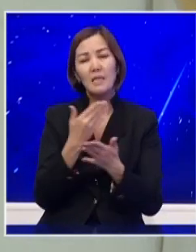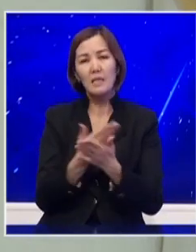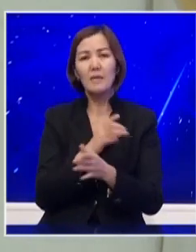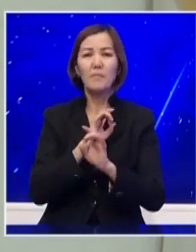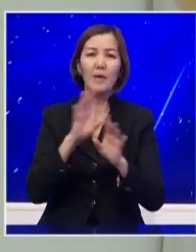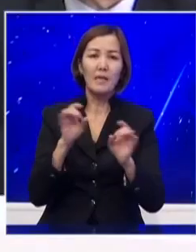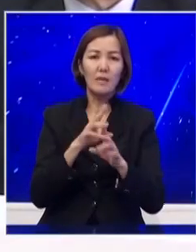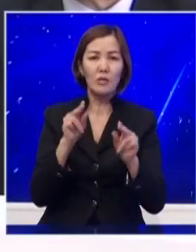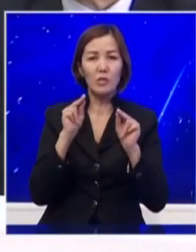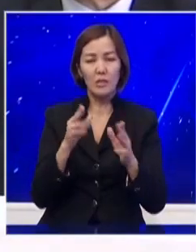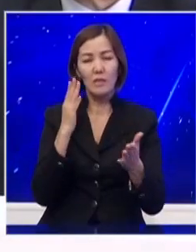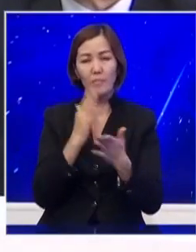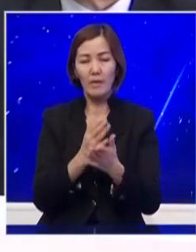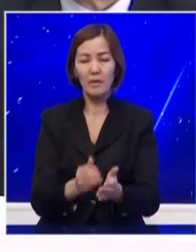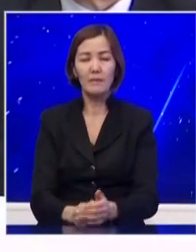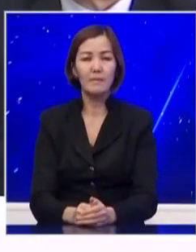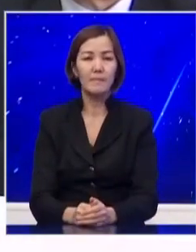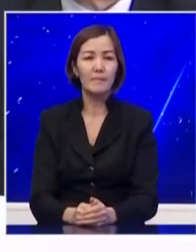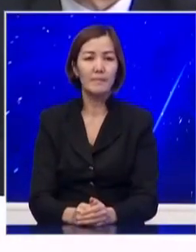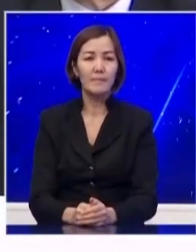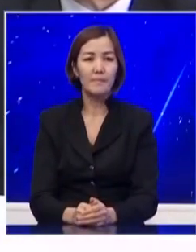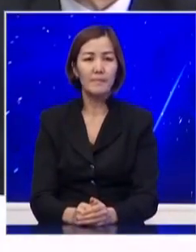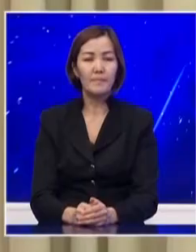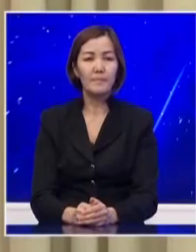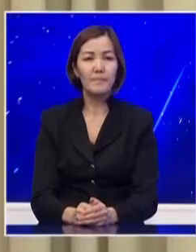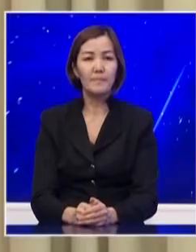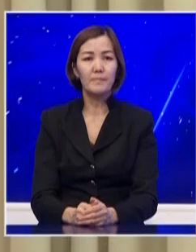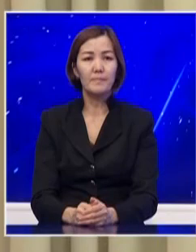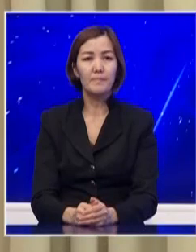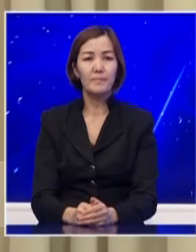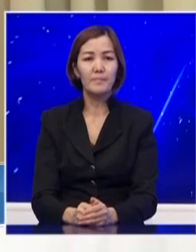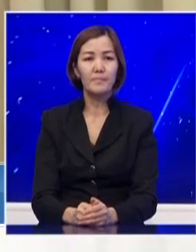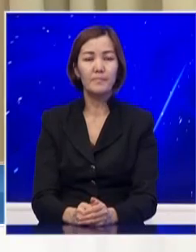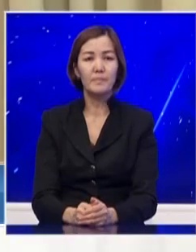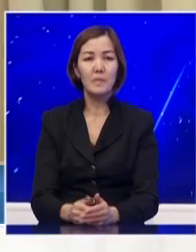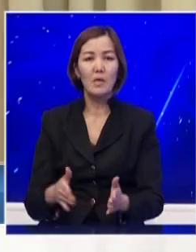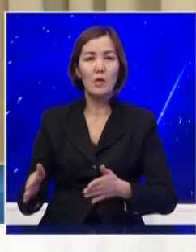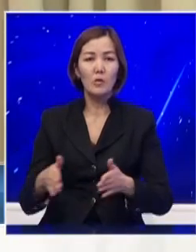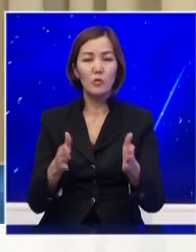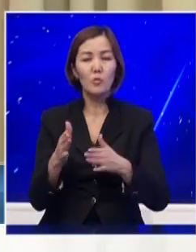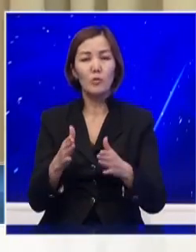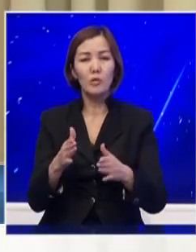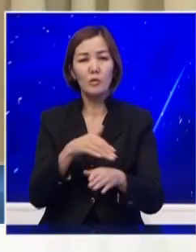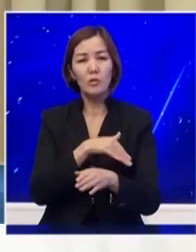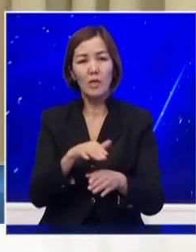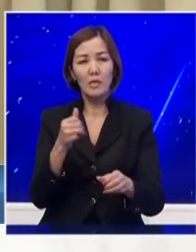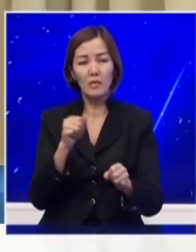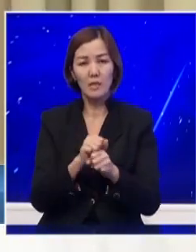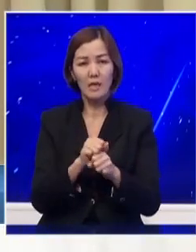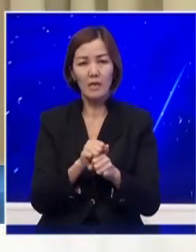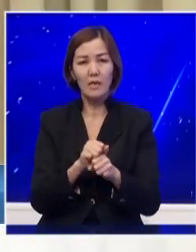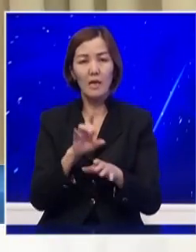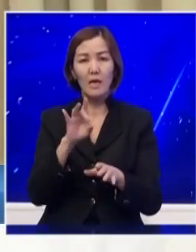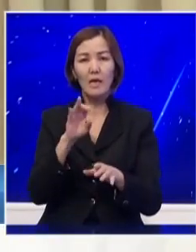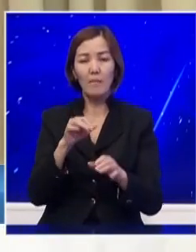аңыз бен ақиқат қабысып тұр дейді зиялы қауым. Қара жолдың бойында Райымбек атамыздың оқиғаларына